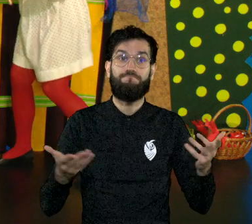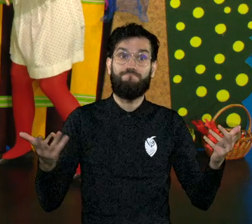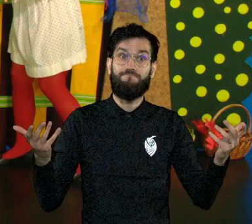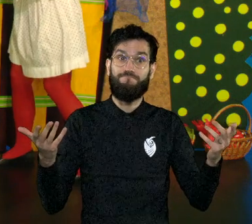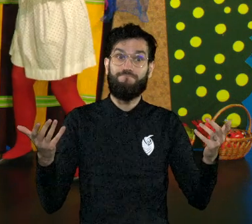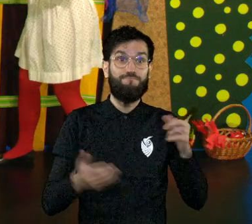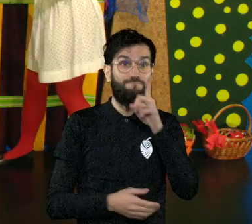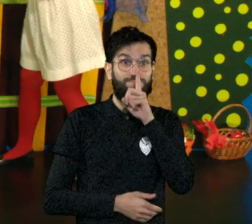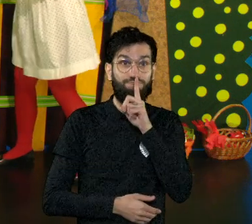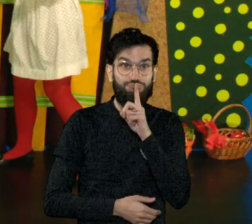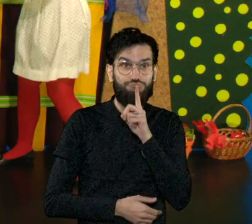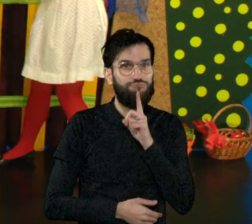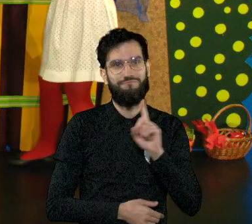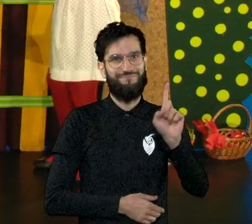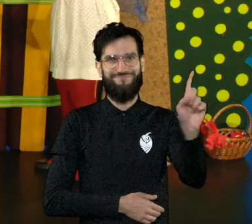Cíti smutok,